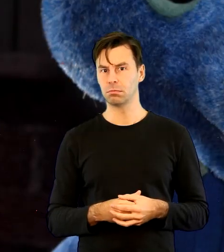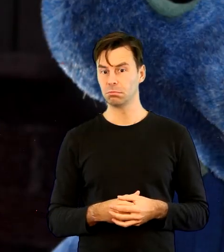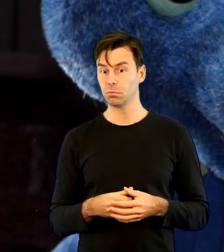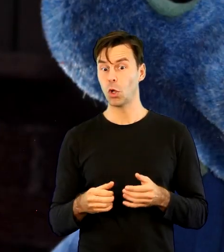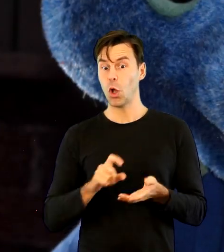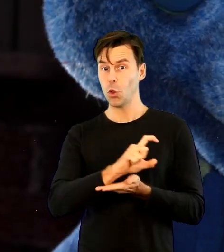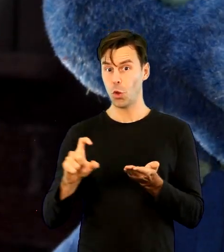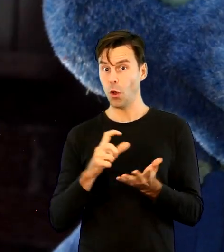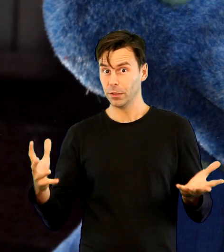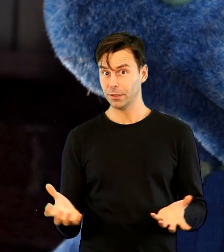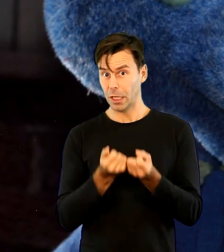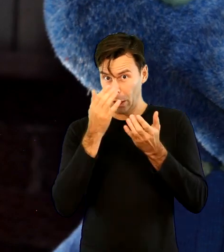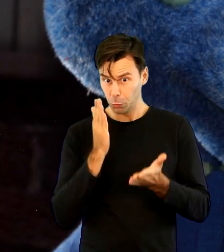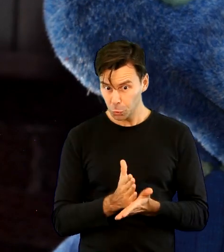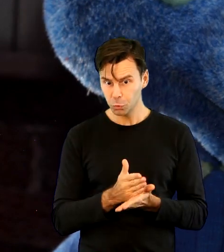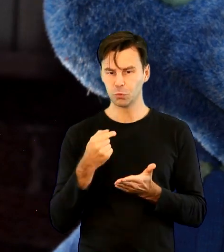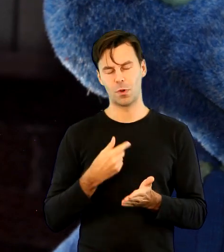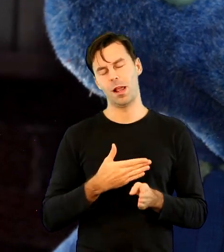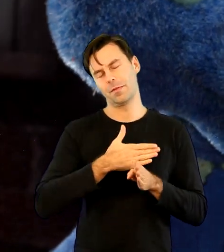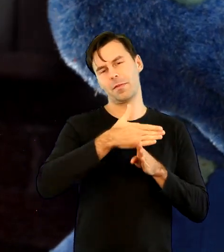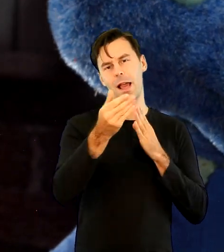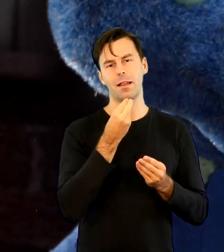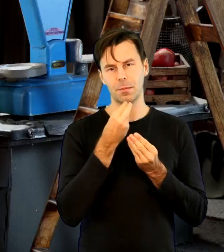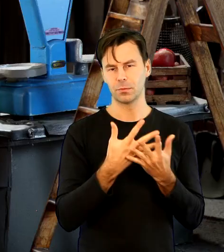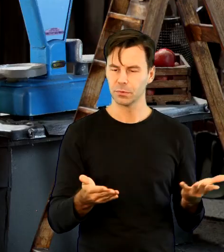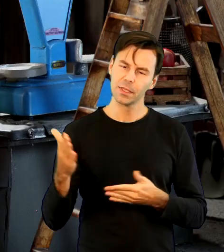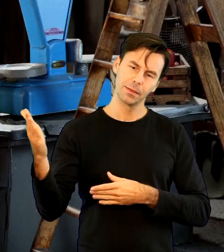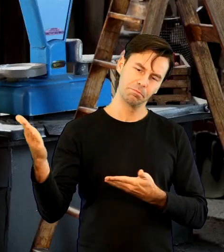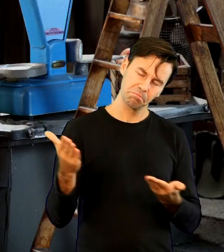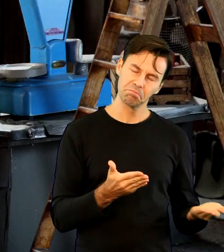Ale skoro tort się odnalazł, to zapraszam do mnie na dalszy ciąg zabawy.